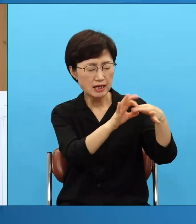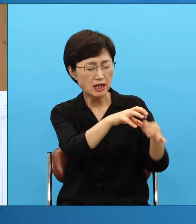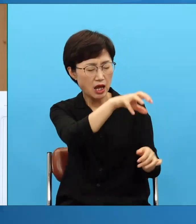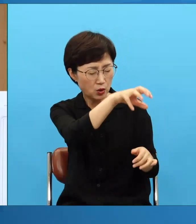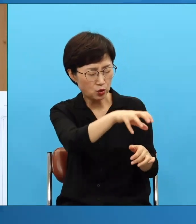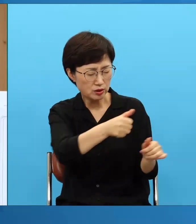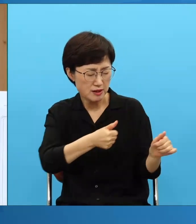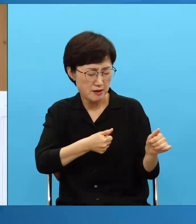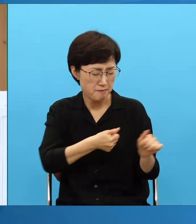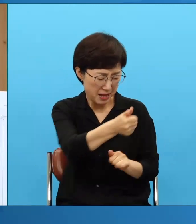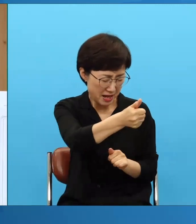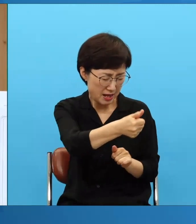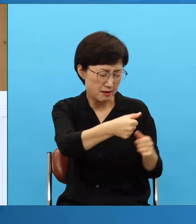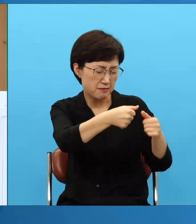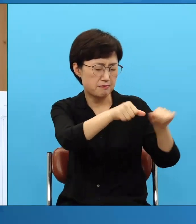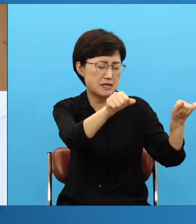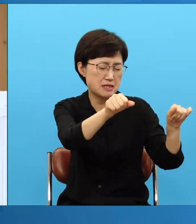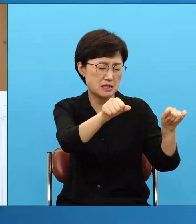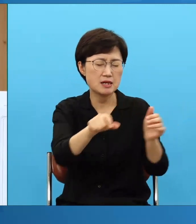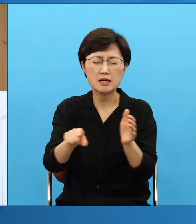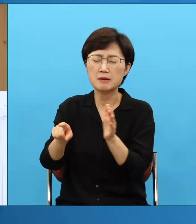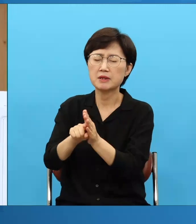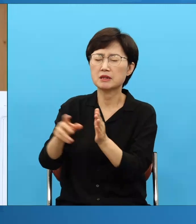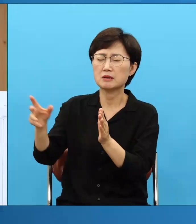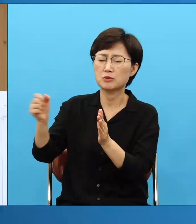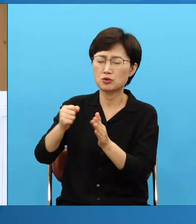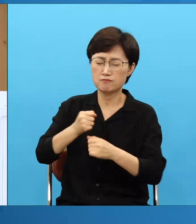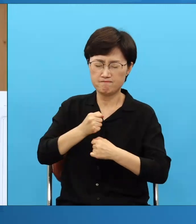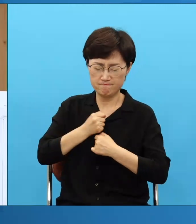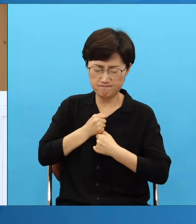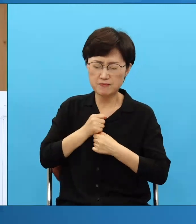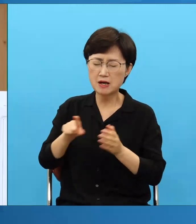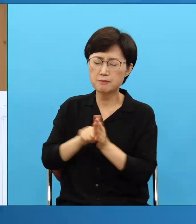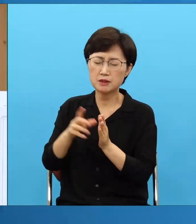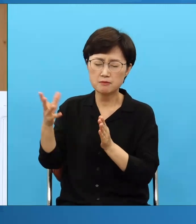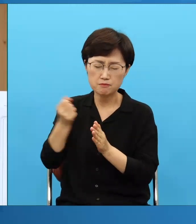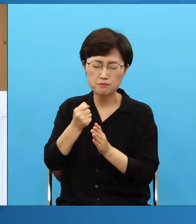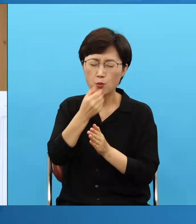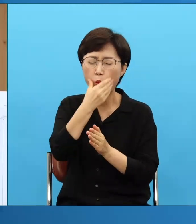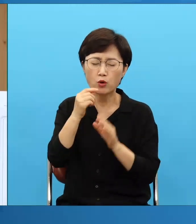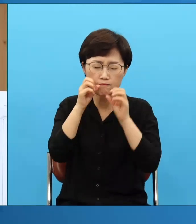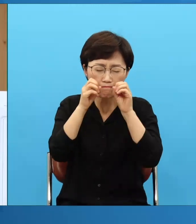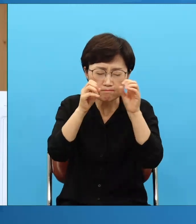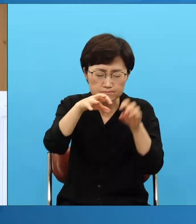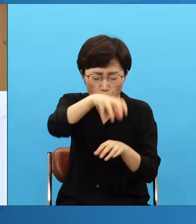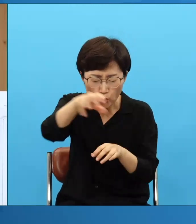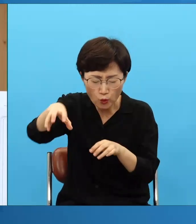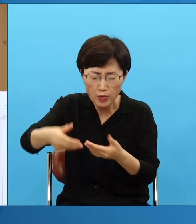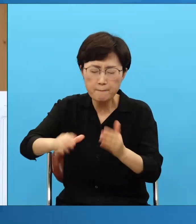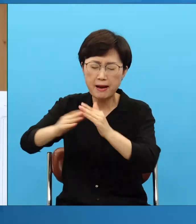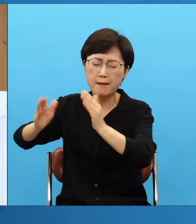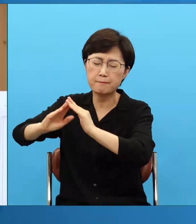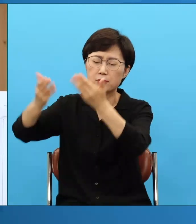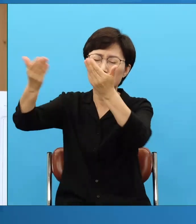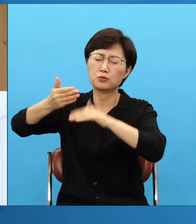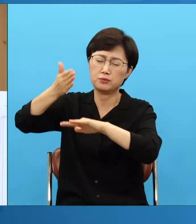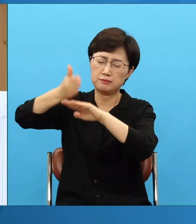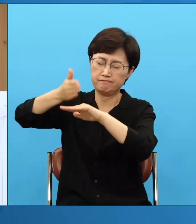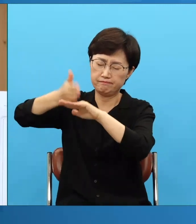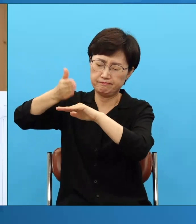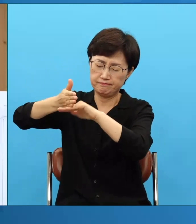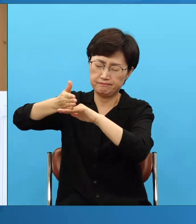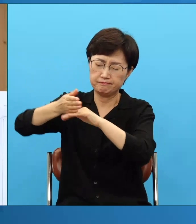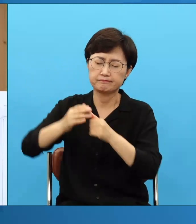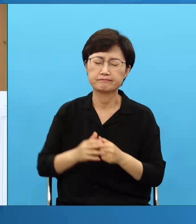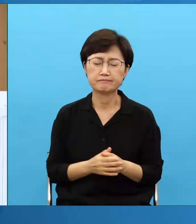하심에 감사드립니다. Thank you for allowing us to embrace in our hearts the calling for this age, which is to testify the gospel to the 237 nations and the 5,000 tribes, and to build